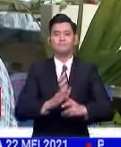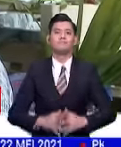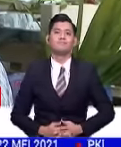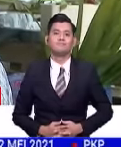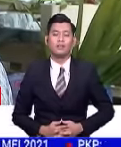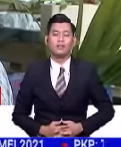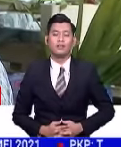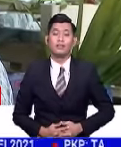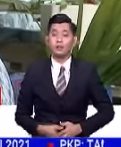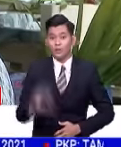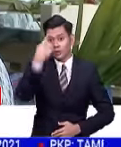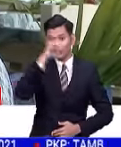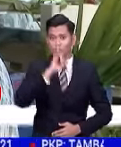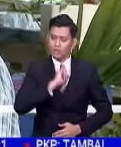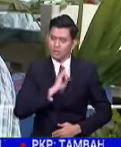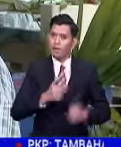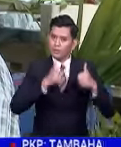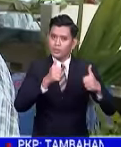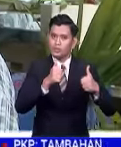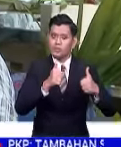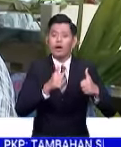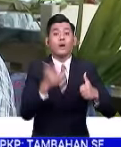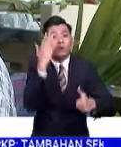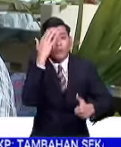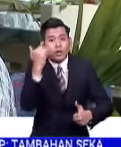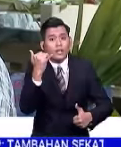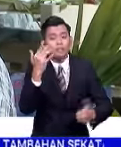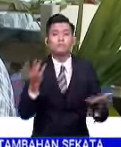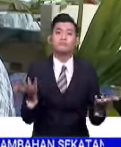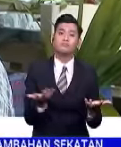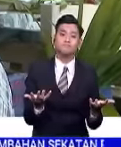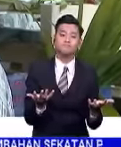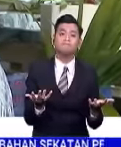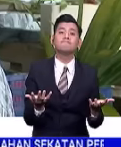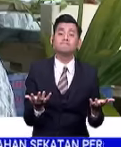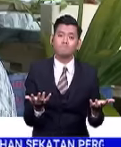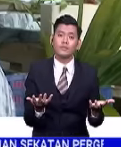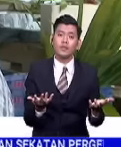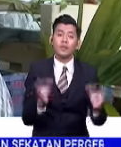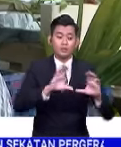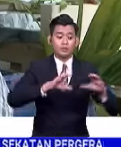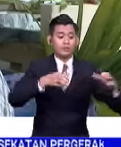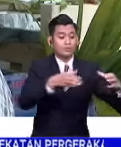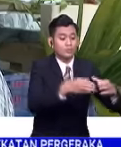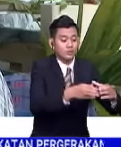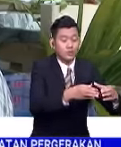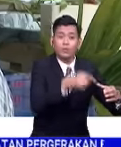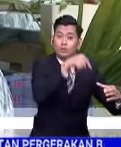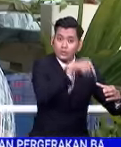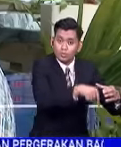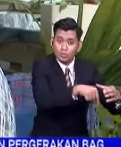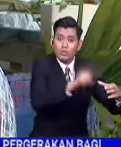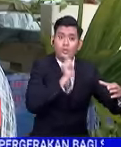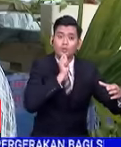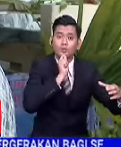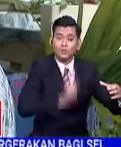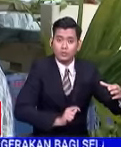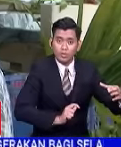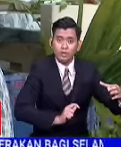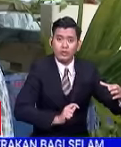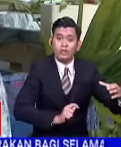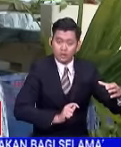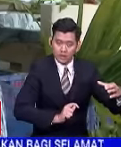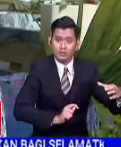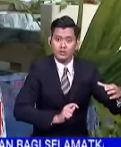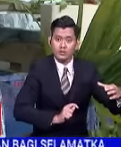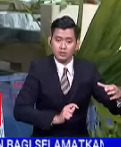Bagi saya, baguslah. Pasal apa? Yang kumpulan yang disasar pada virus COVID